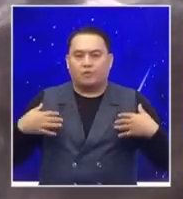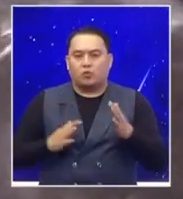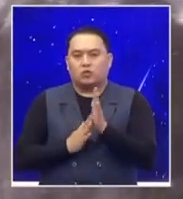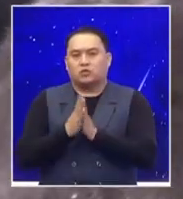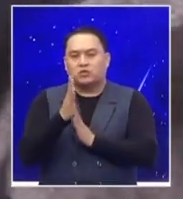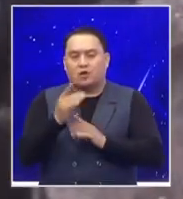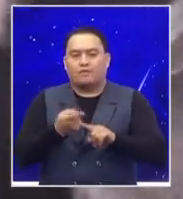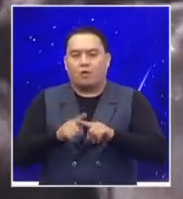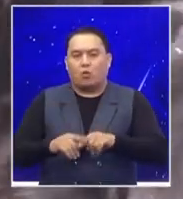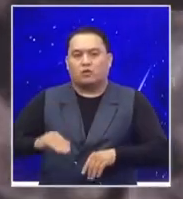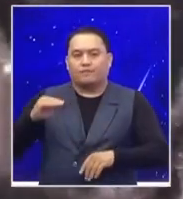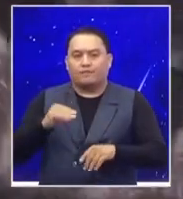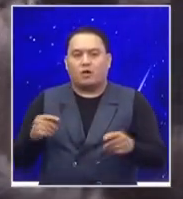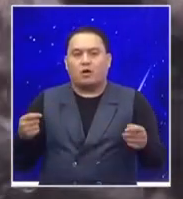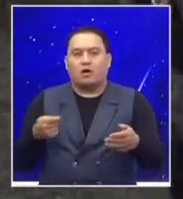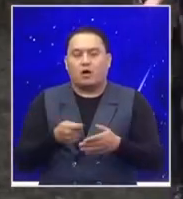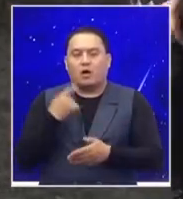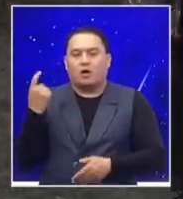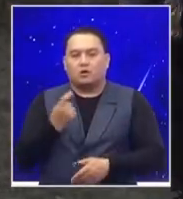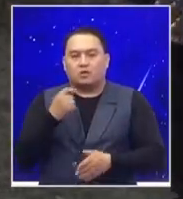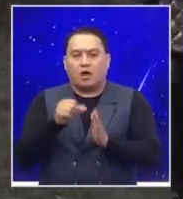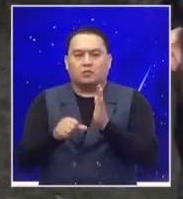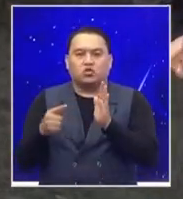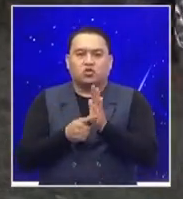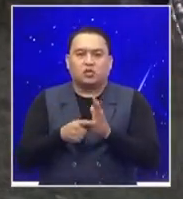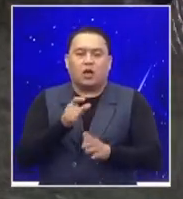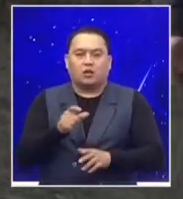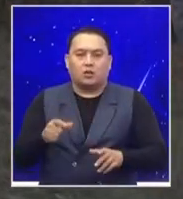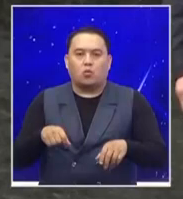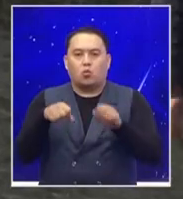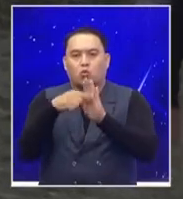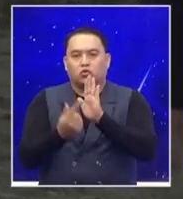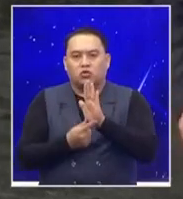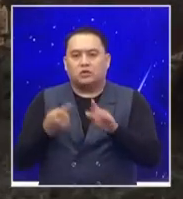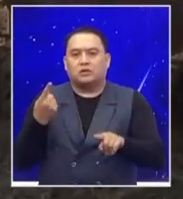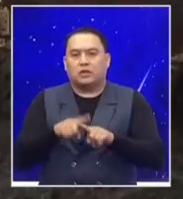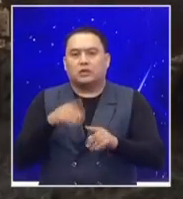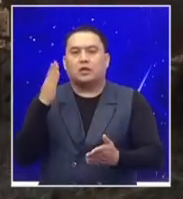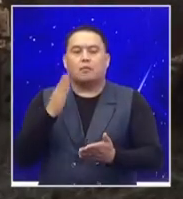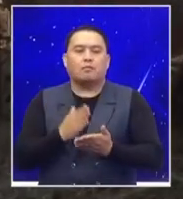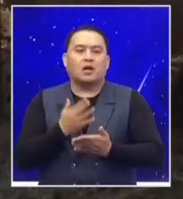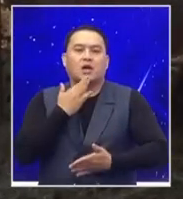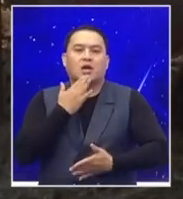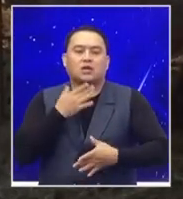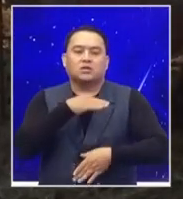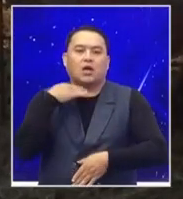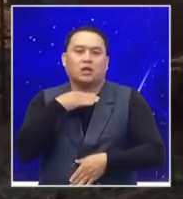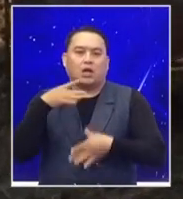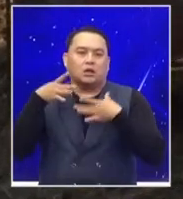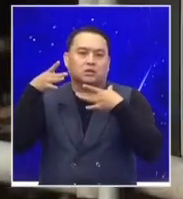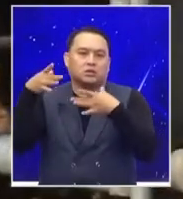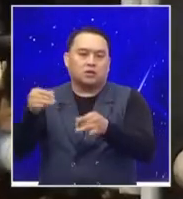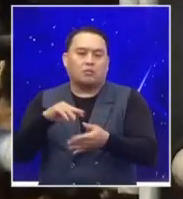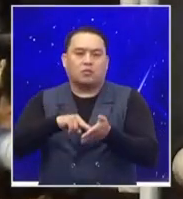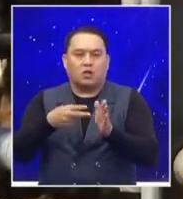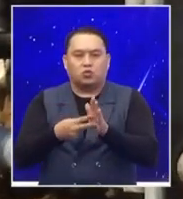сиыры сатып алыныпты. Шаруашылықта 67 жұмысшы еңбек етеді, 17 техника бар. Болашақта сиыр етін экспорттап, бордақылау алаңдарының санын